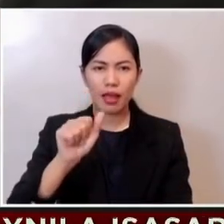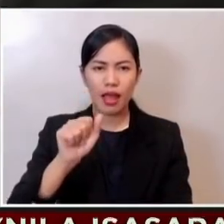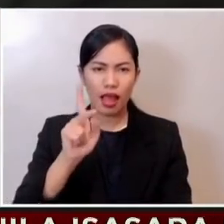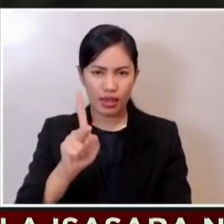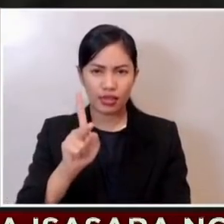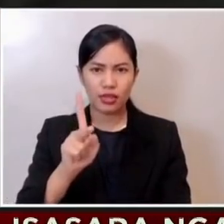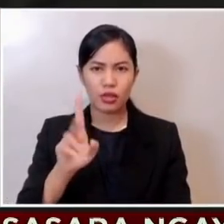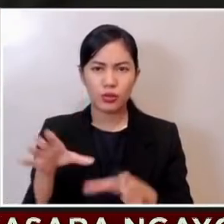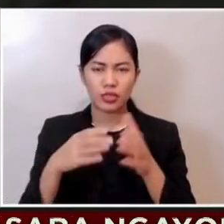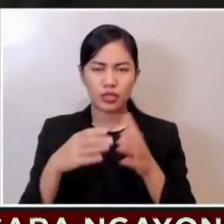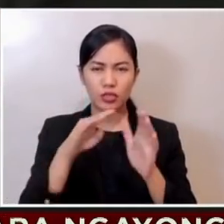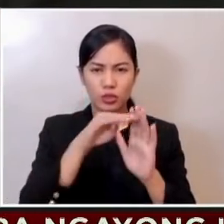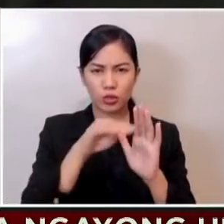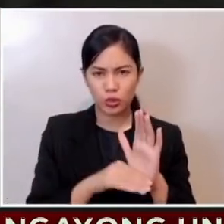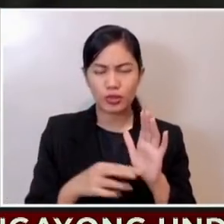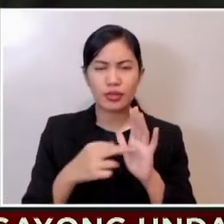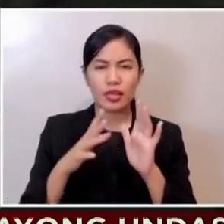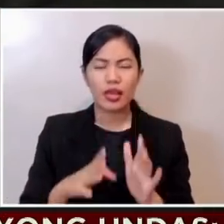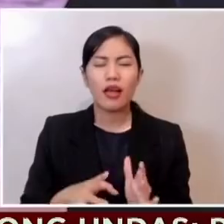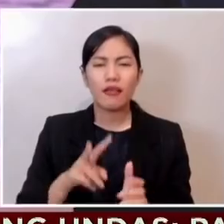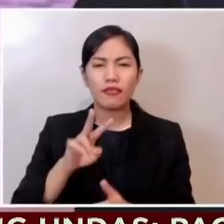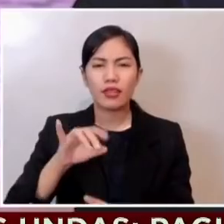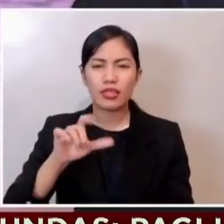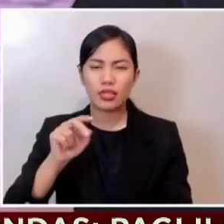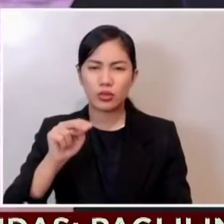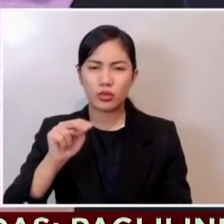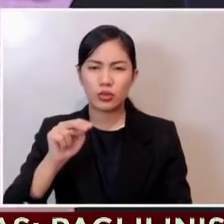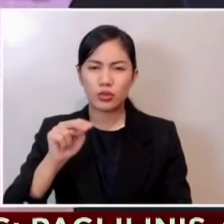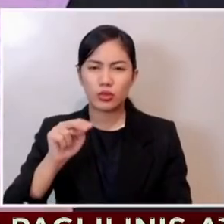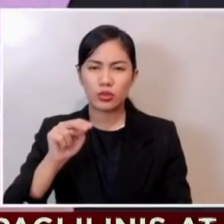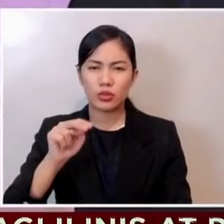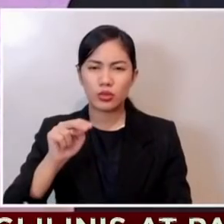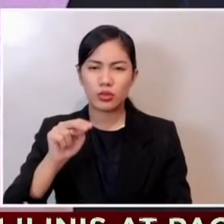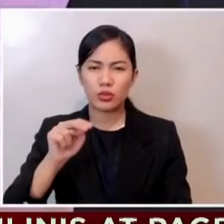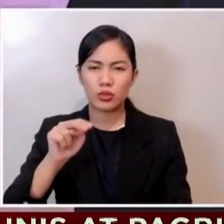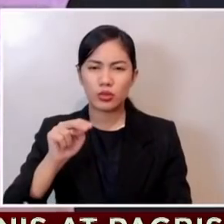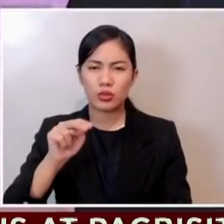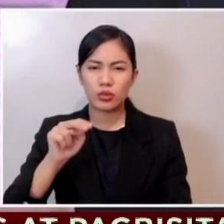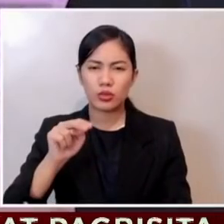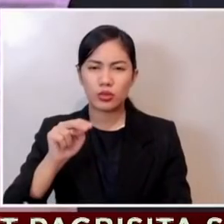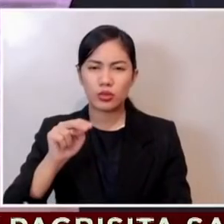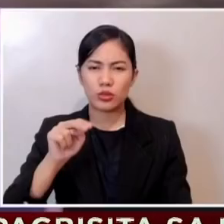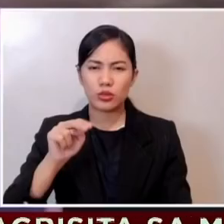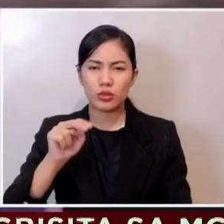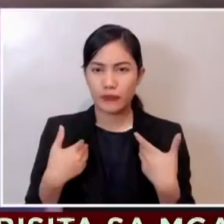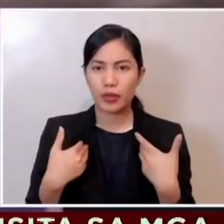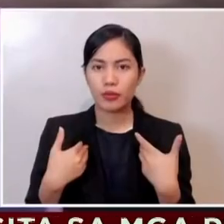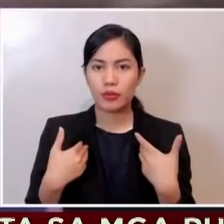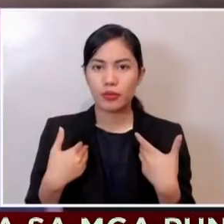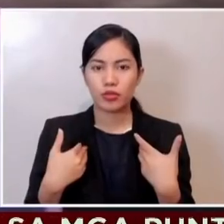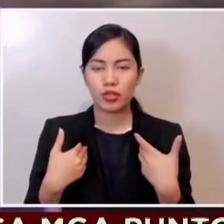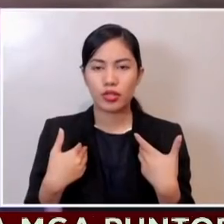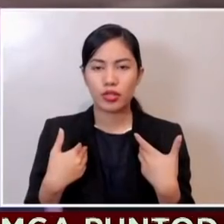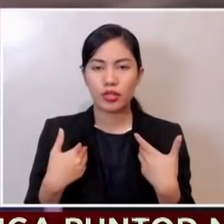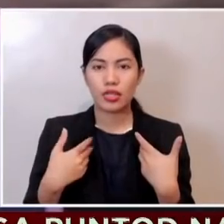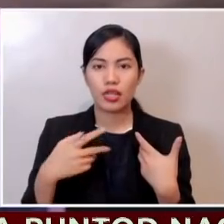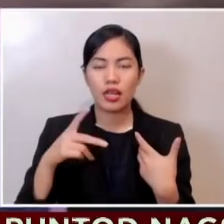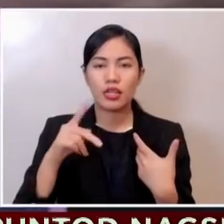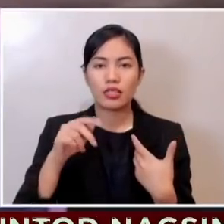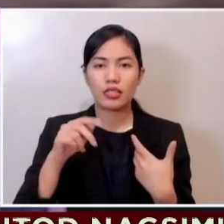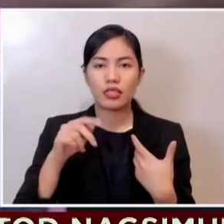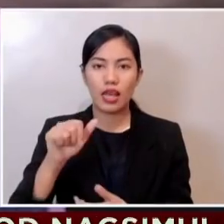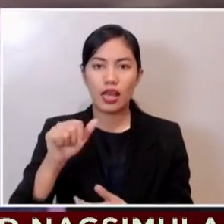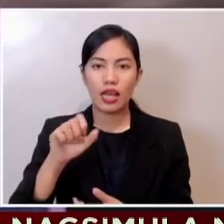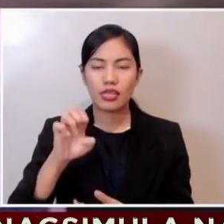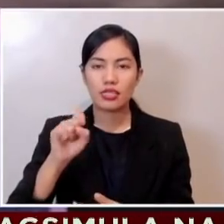NORAA party list na si Superstar Nora Honor, Ma'am si Carla Estrada ng Tingog party list at Shamsi Supsup ng Arte